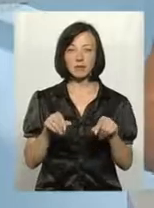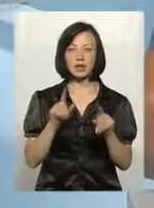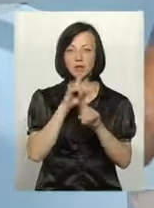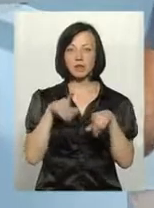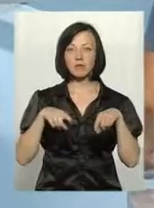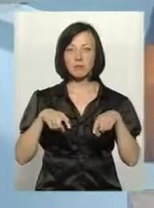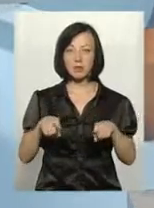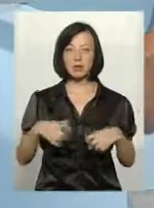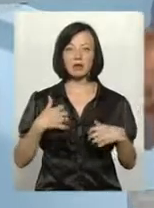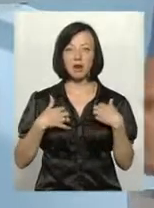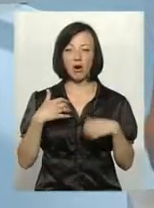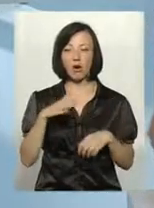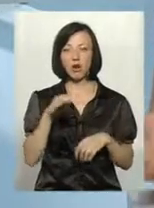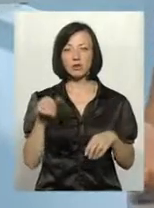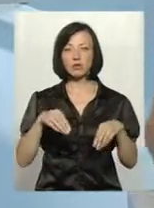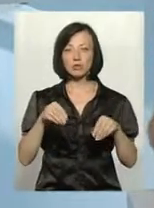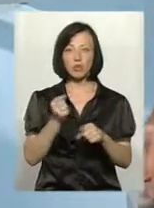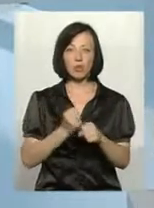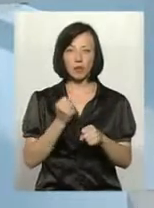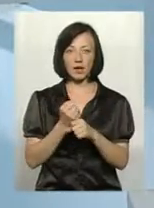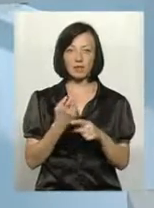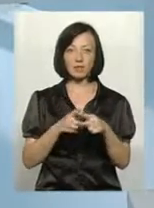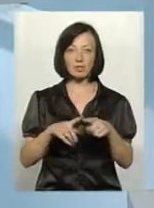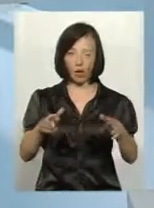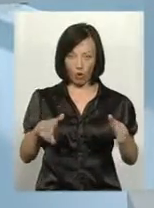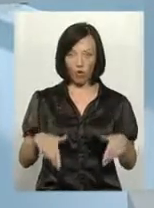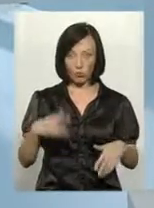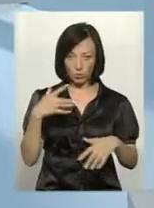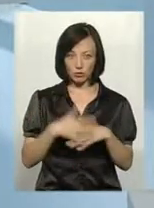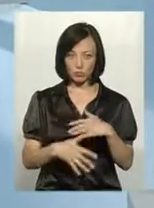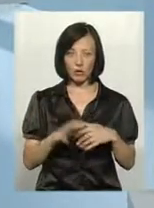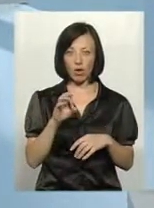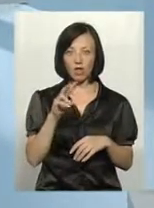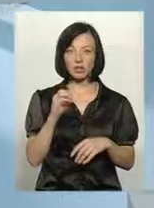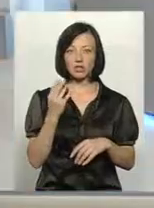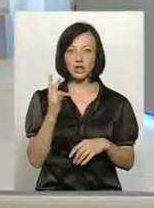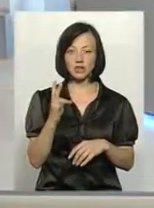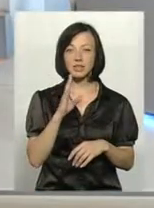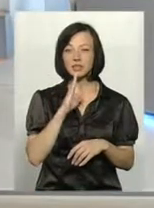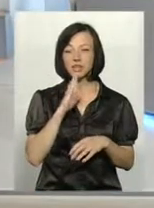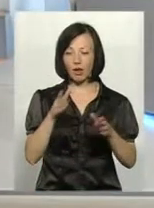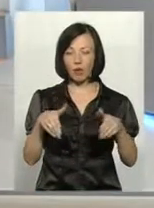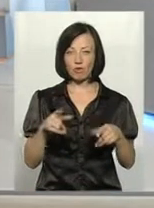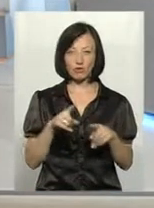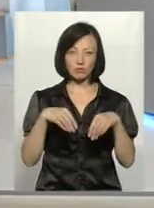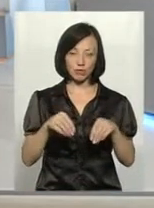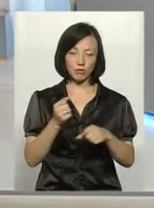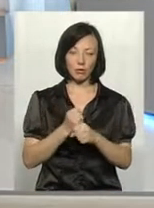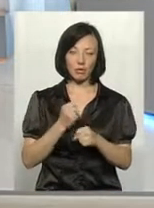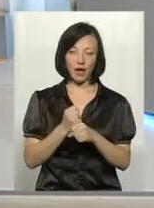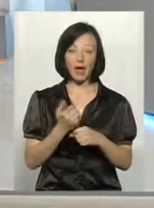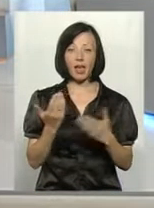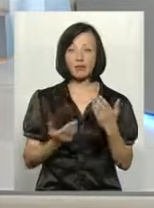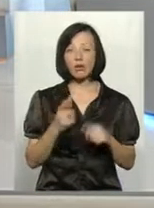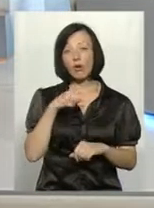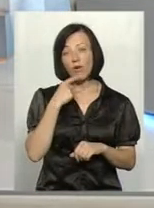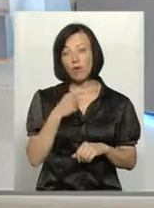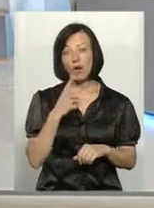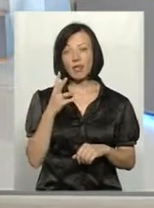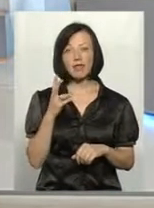бігти, брати в оренду, щоб там щось сіяти, обробляти. Це город, розумієте? Отак, як у Лишині показувала жіночка на городі, щось обробляє. Якщо ми говоримо